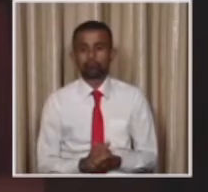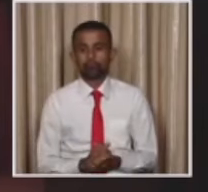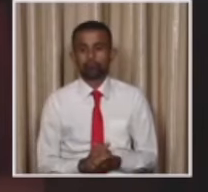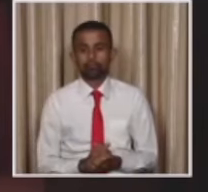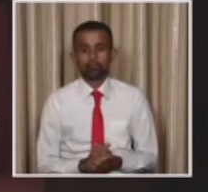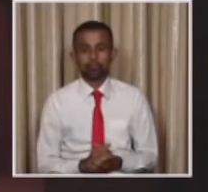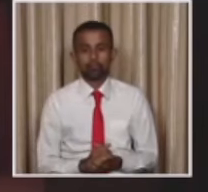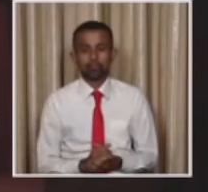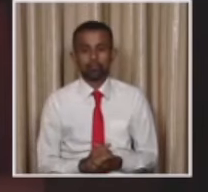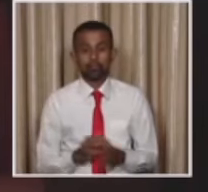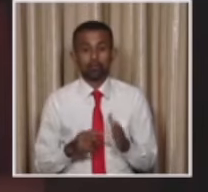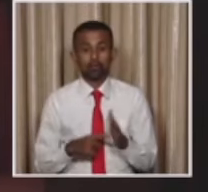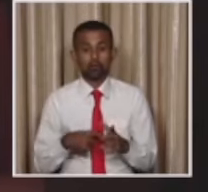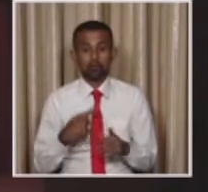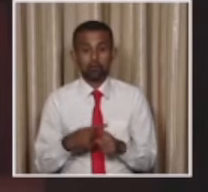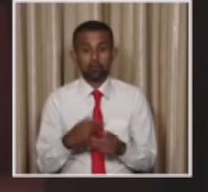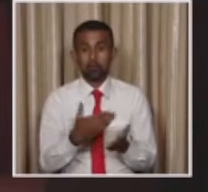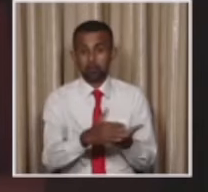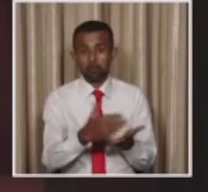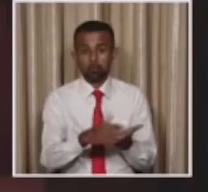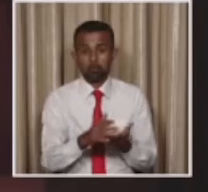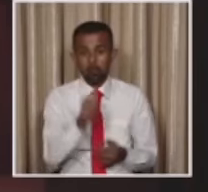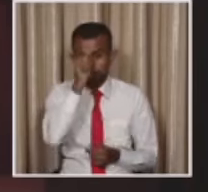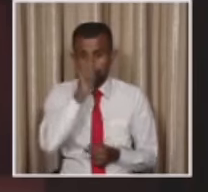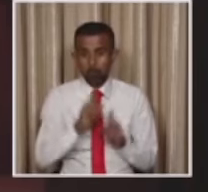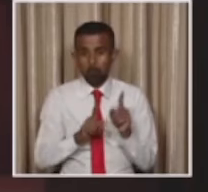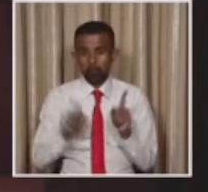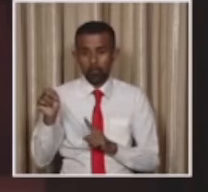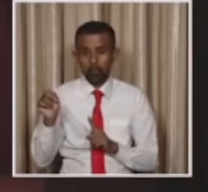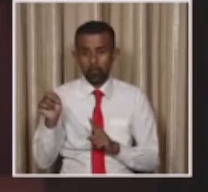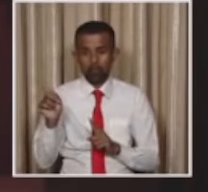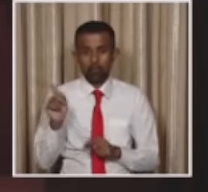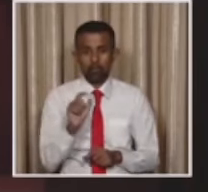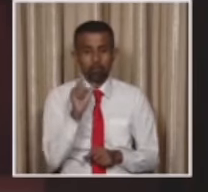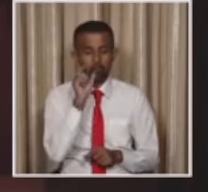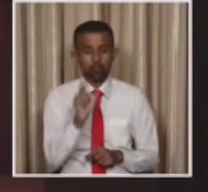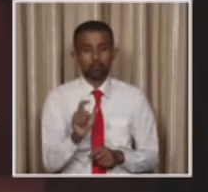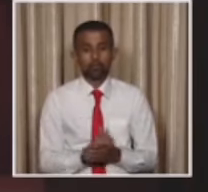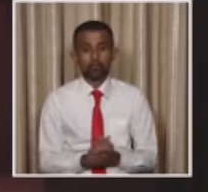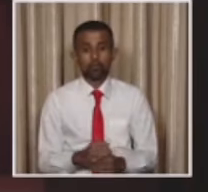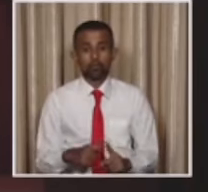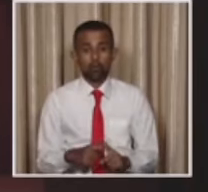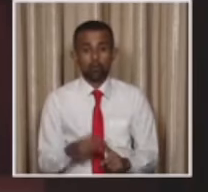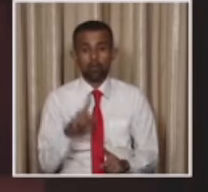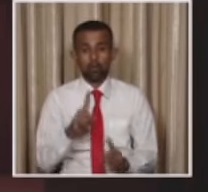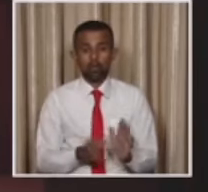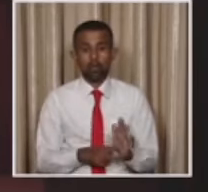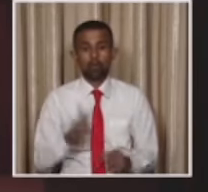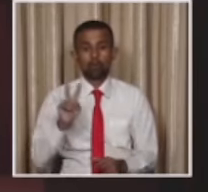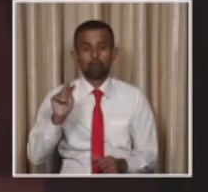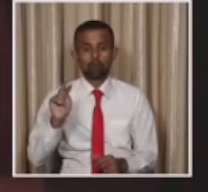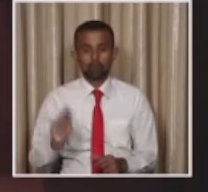ඇත්ත වශයෙන්ම බදු ගෙවීම් පැහැර හැරින් දිහා බැලුවම ජනාධිපතිතුමා කෝටි